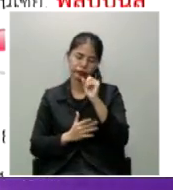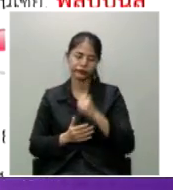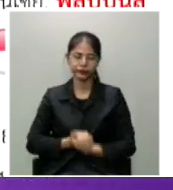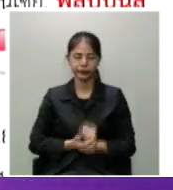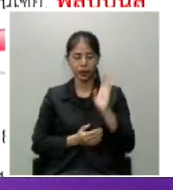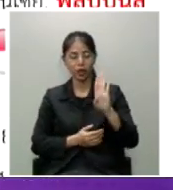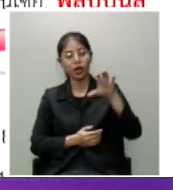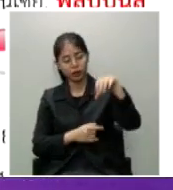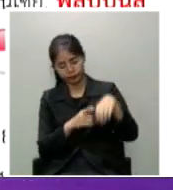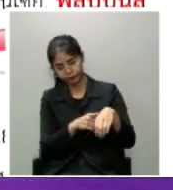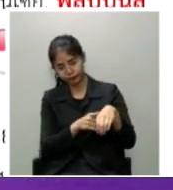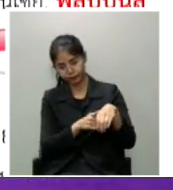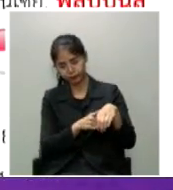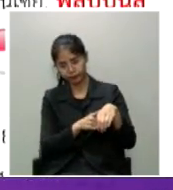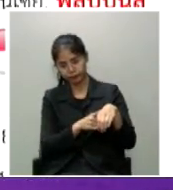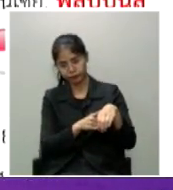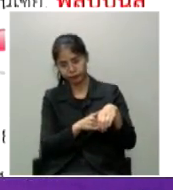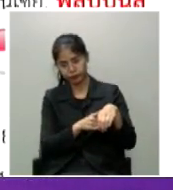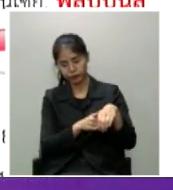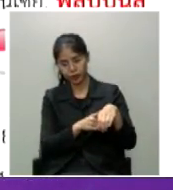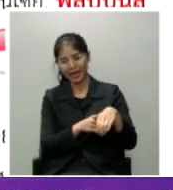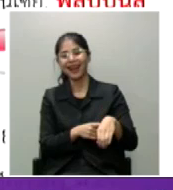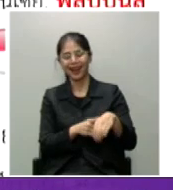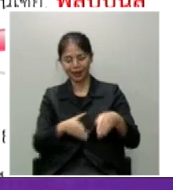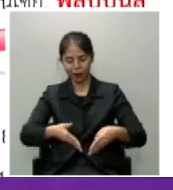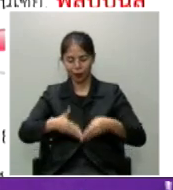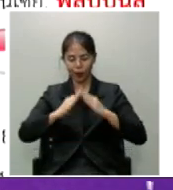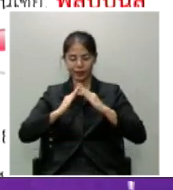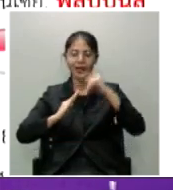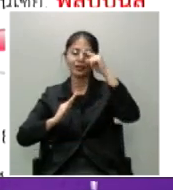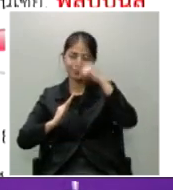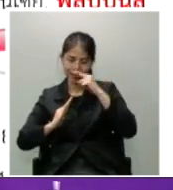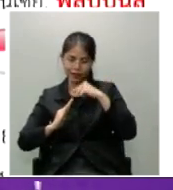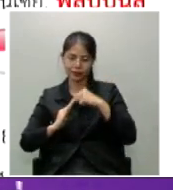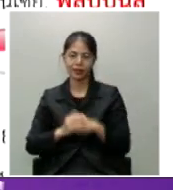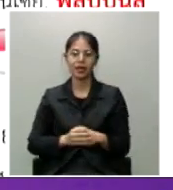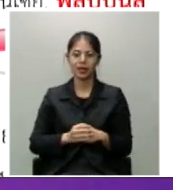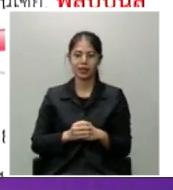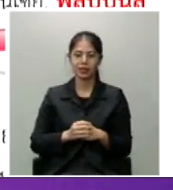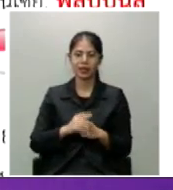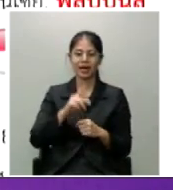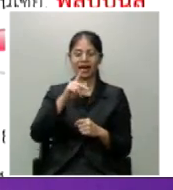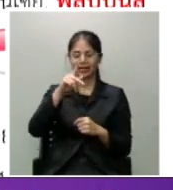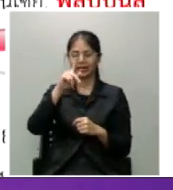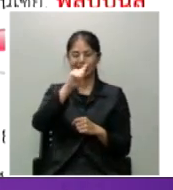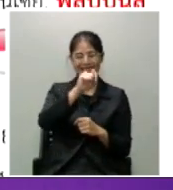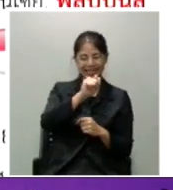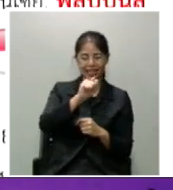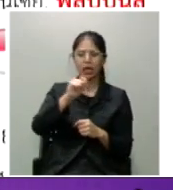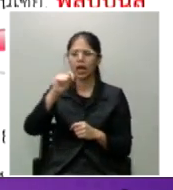บริษัทนี้ก็มามีฟิลิปมอริสไทยแลนด์เรียกย่อๆกันว่า PMTL TL ก็คือไทยแลนด์นี่แห